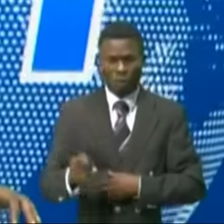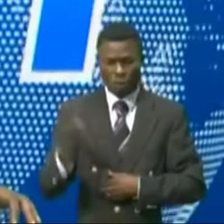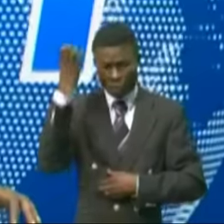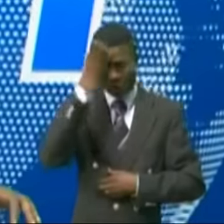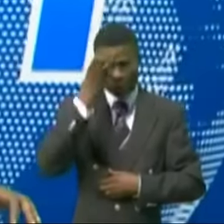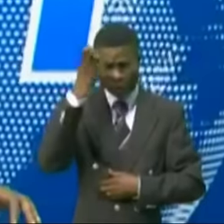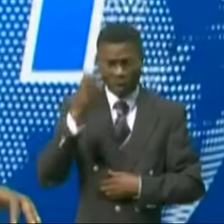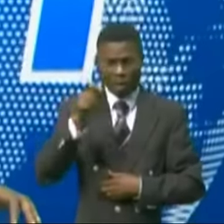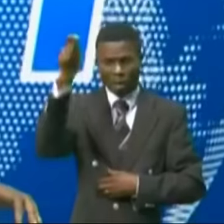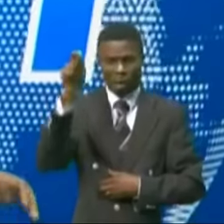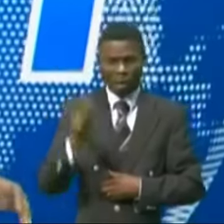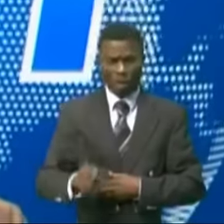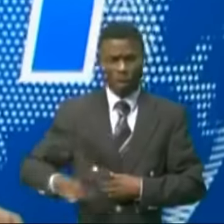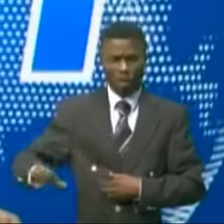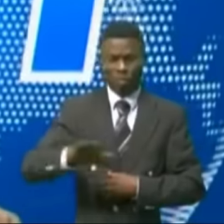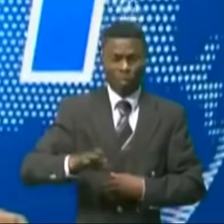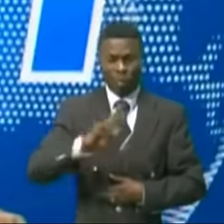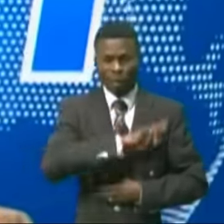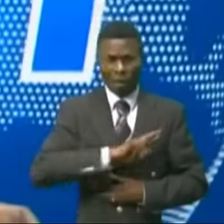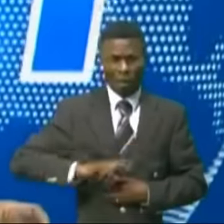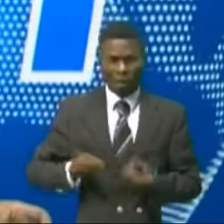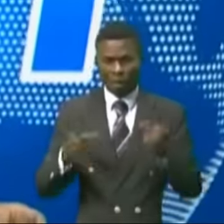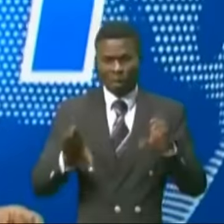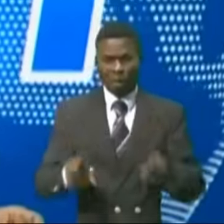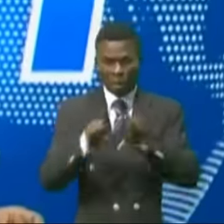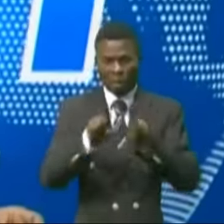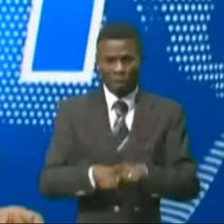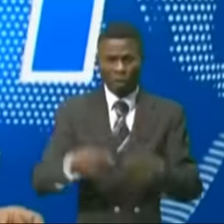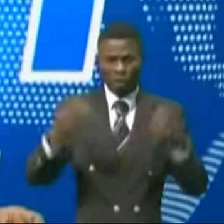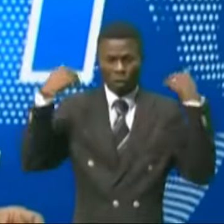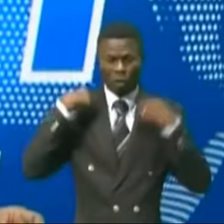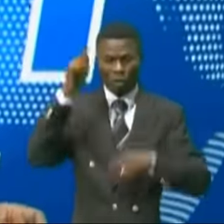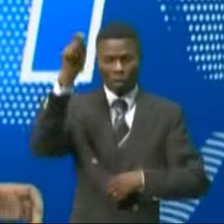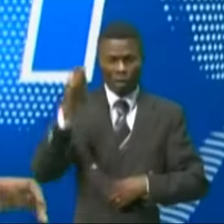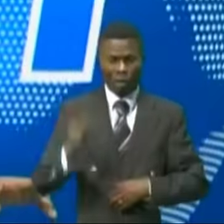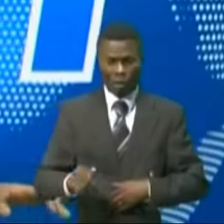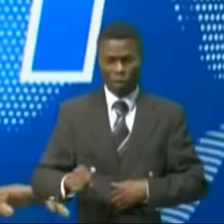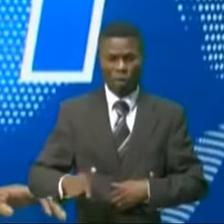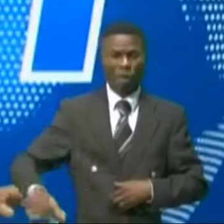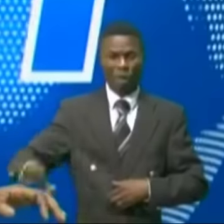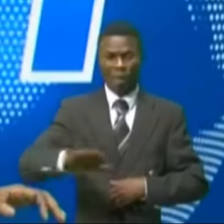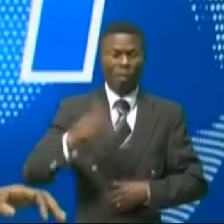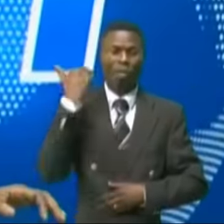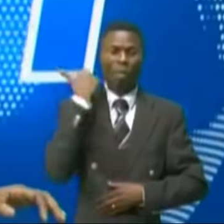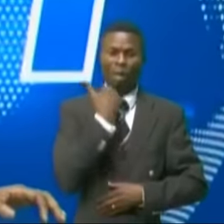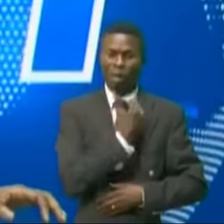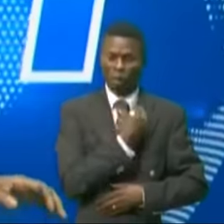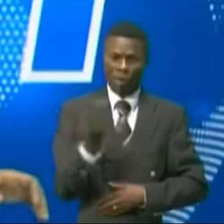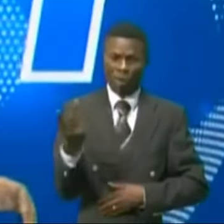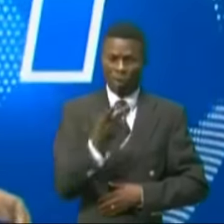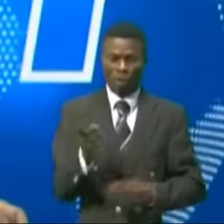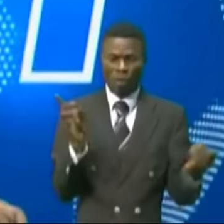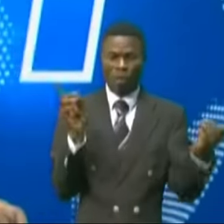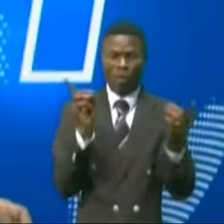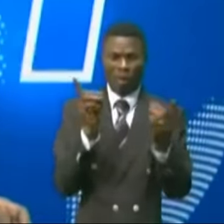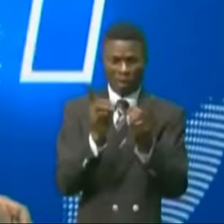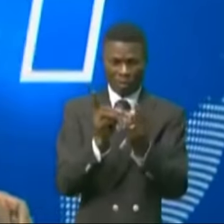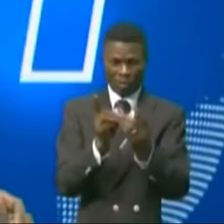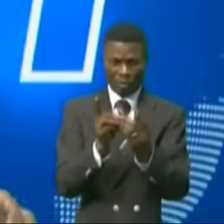d'armée Christian Tchouwe Songesha et les générales d'armée Muhoozi Kainerugaba se sont